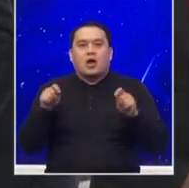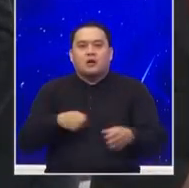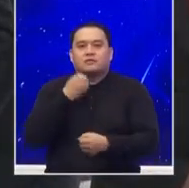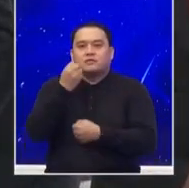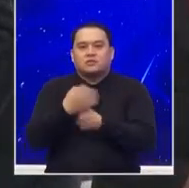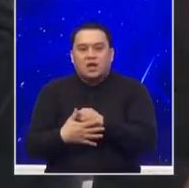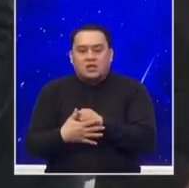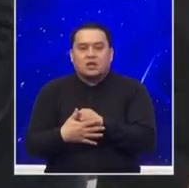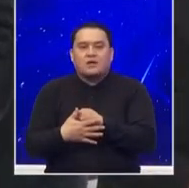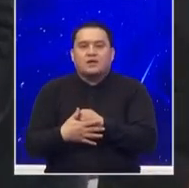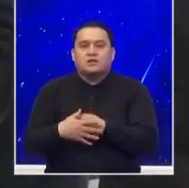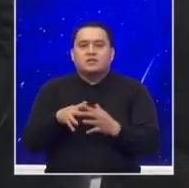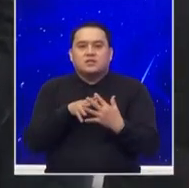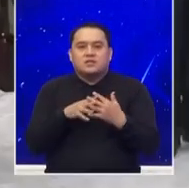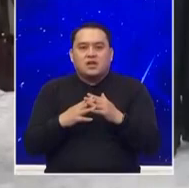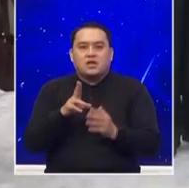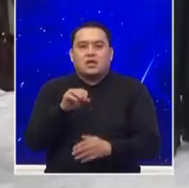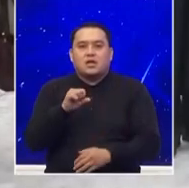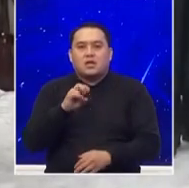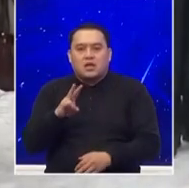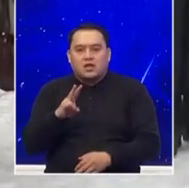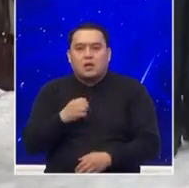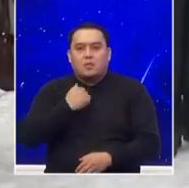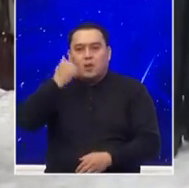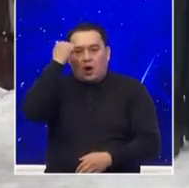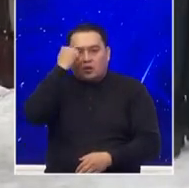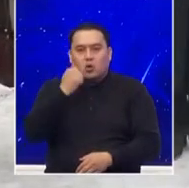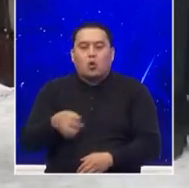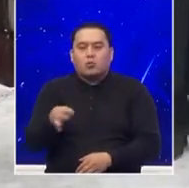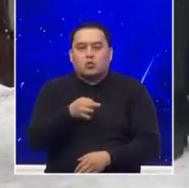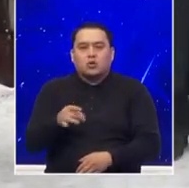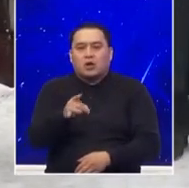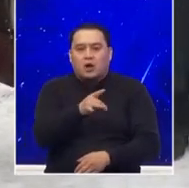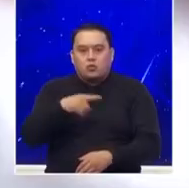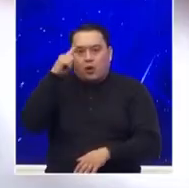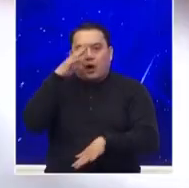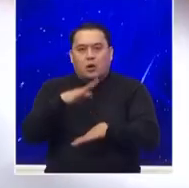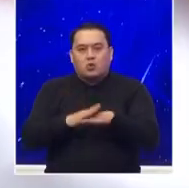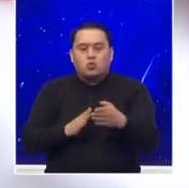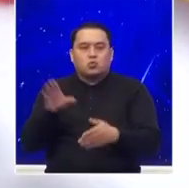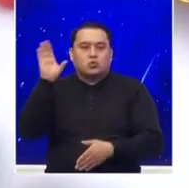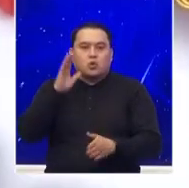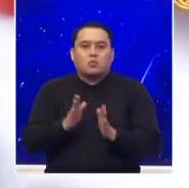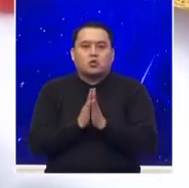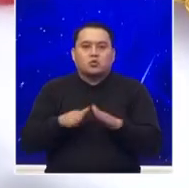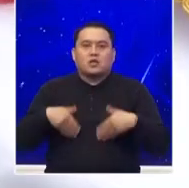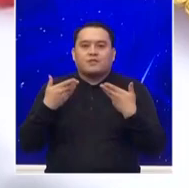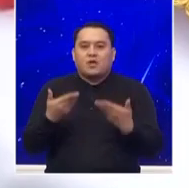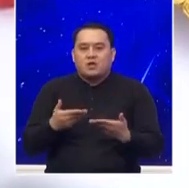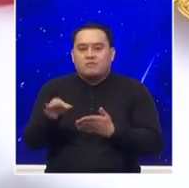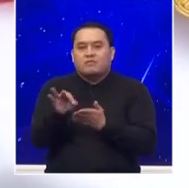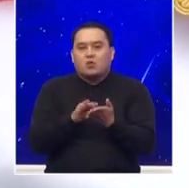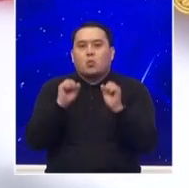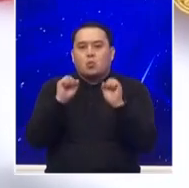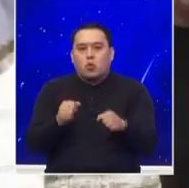центра дневного пребывания в селе Киген и выразили слова благодарности областному и районному акимату за услышанную просьбу. Одновременно